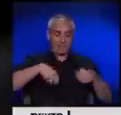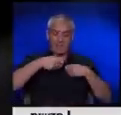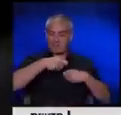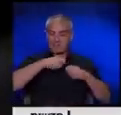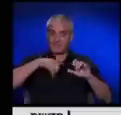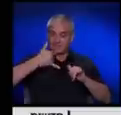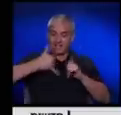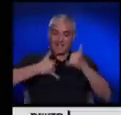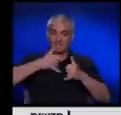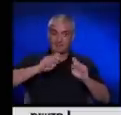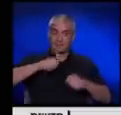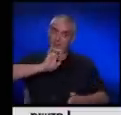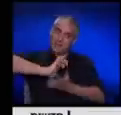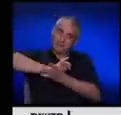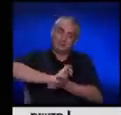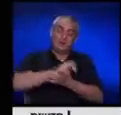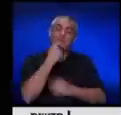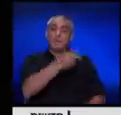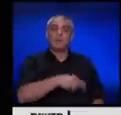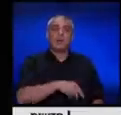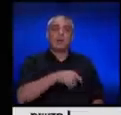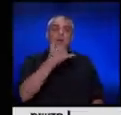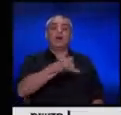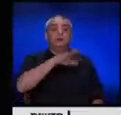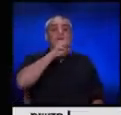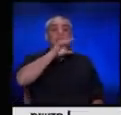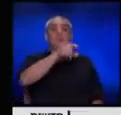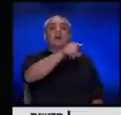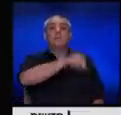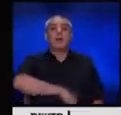נעל שלו, ואומר לו, עכשיו,